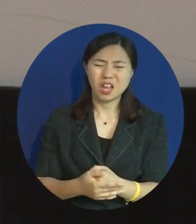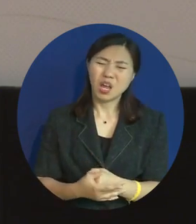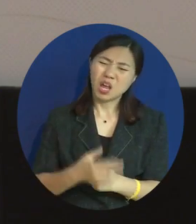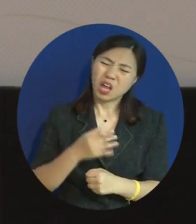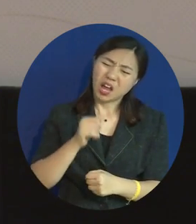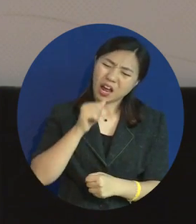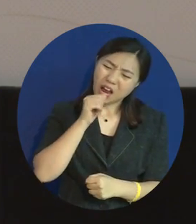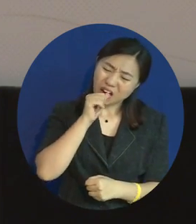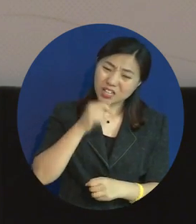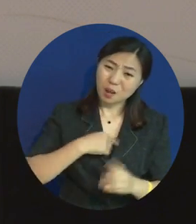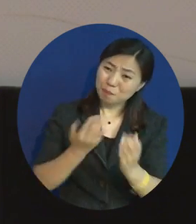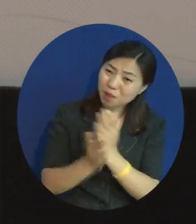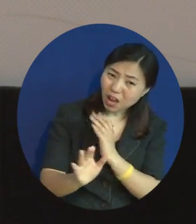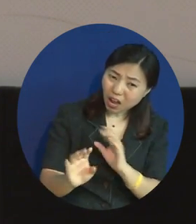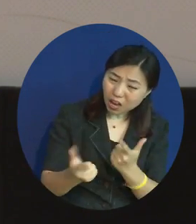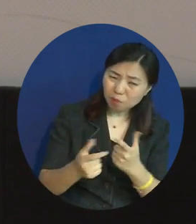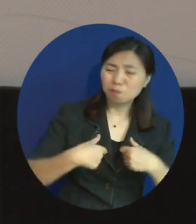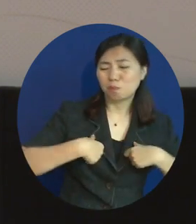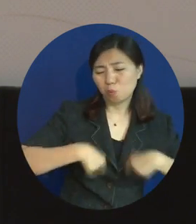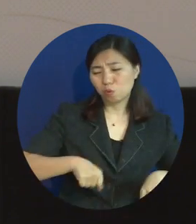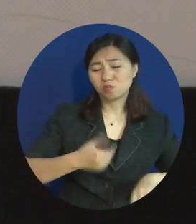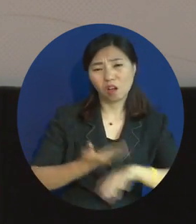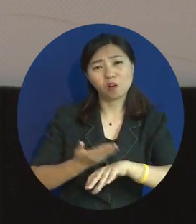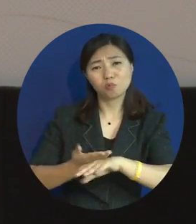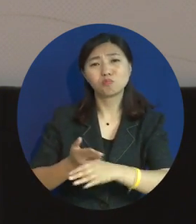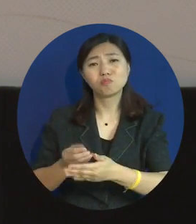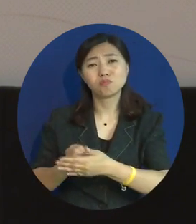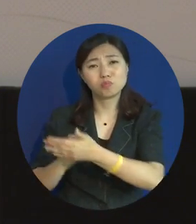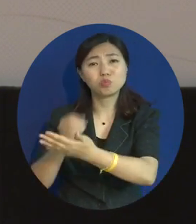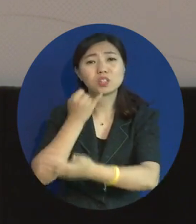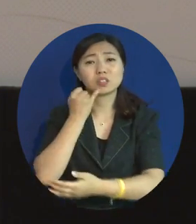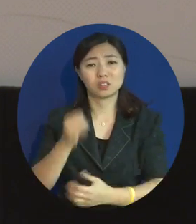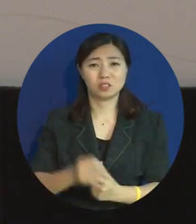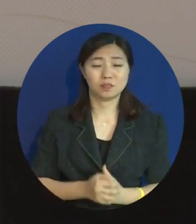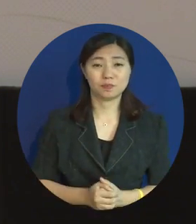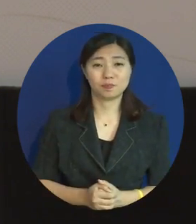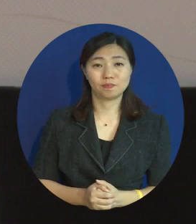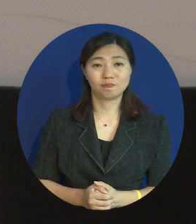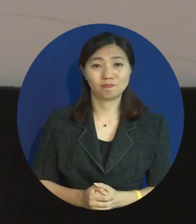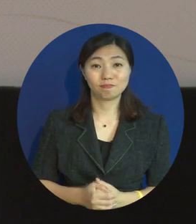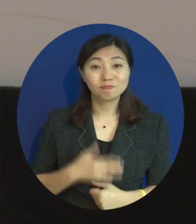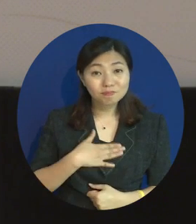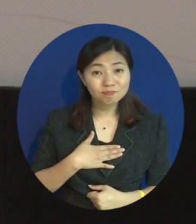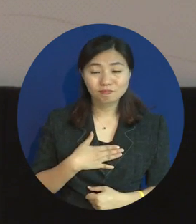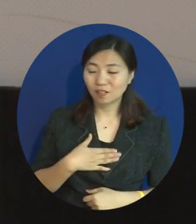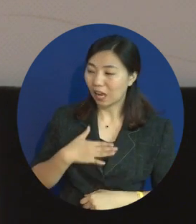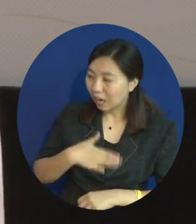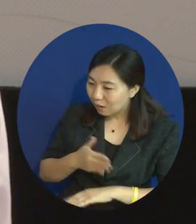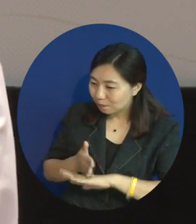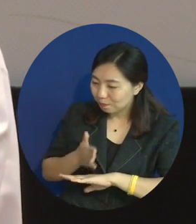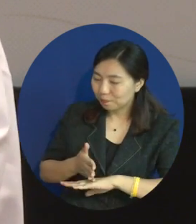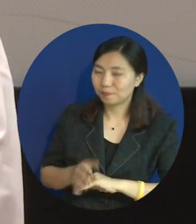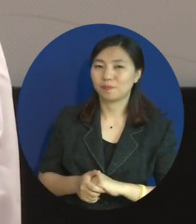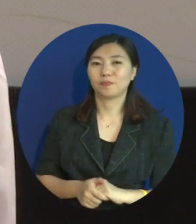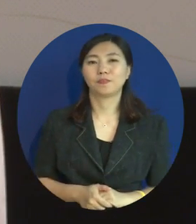안 맞으면 그만두고 딴 거 하면 돼요. 네, 알겠습니다. 감사합니다. 네.